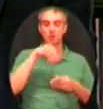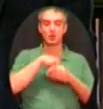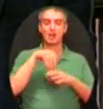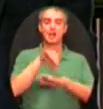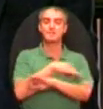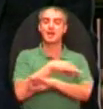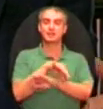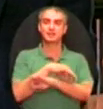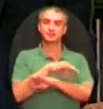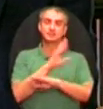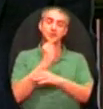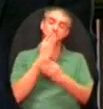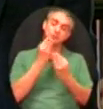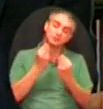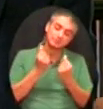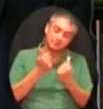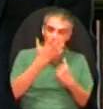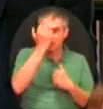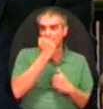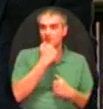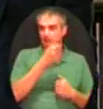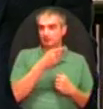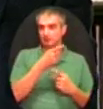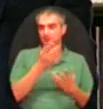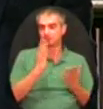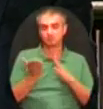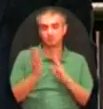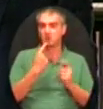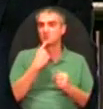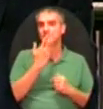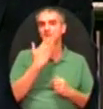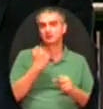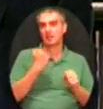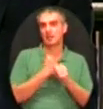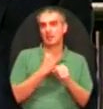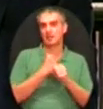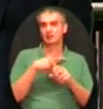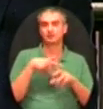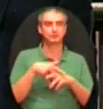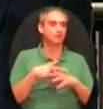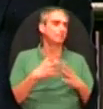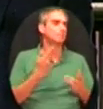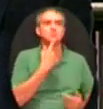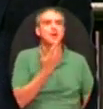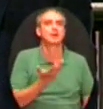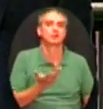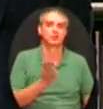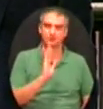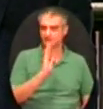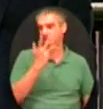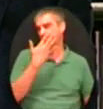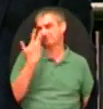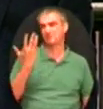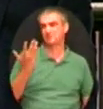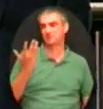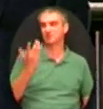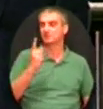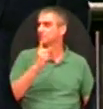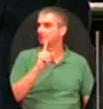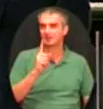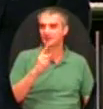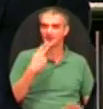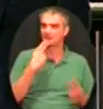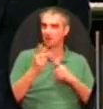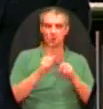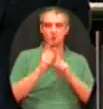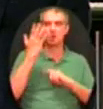מהנדסים. יש רמיזות חמאסיות בין השיטין על כך שיד ישראלית מעורבת בעניין. מה הם יגידו? לא, בוודאי, אבל זה לא